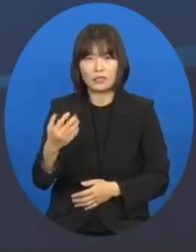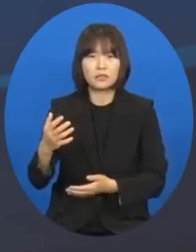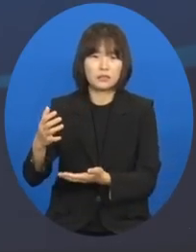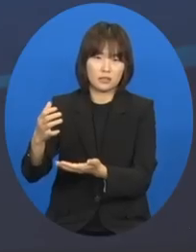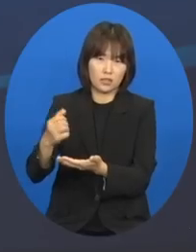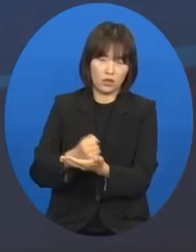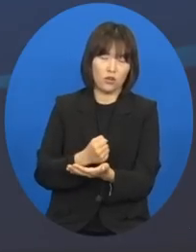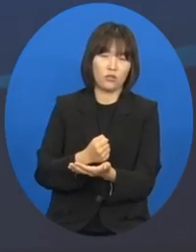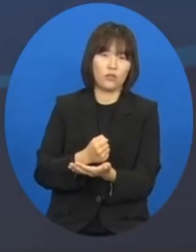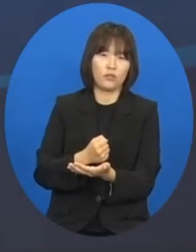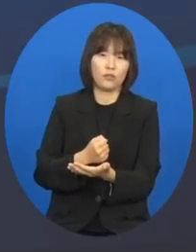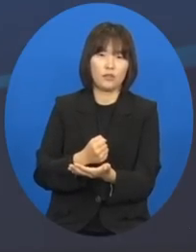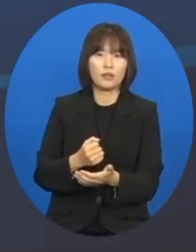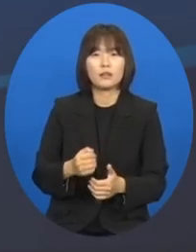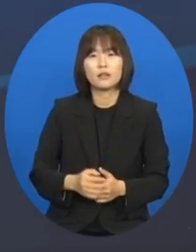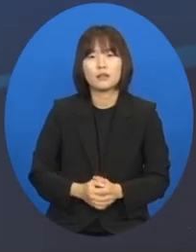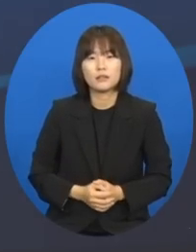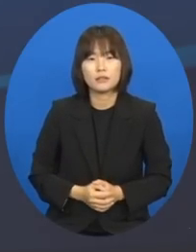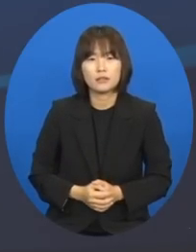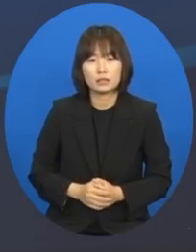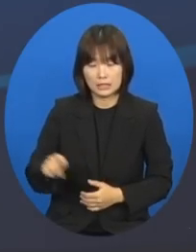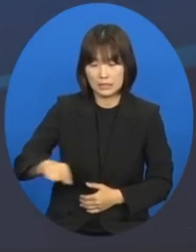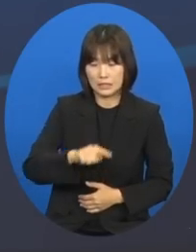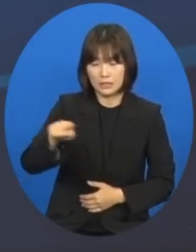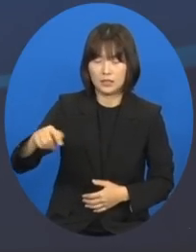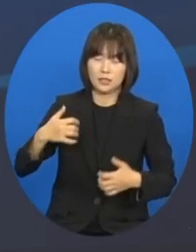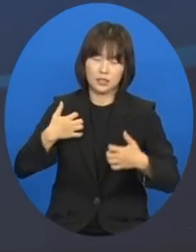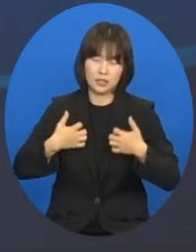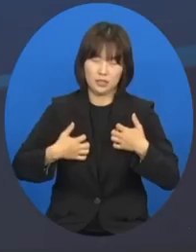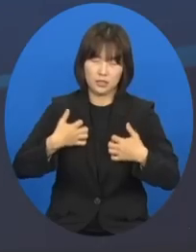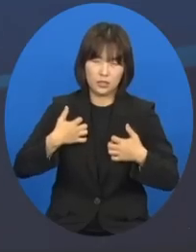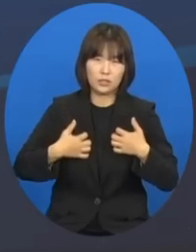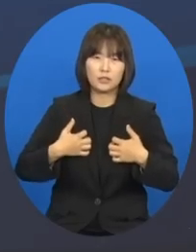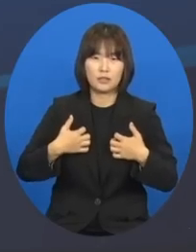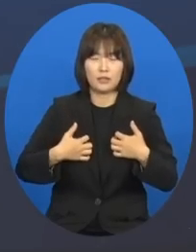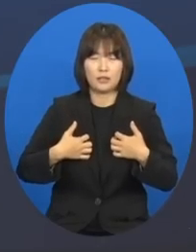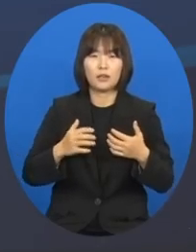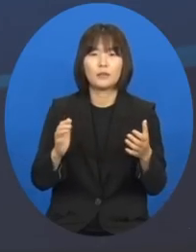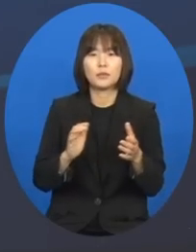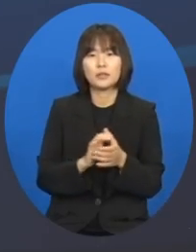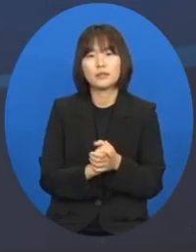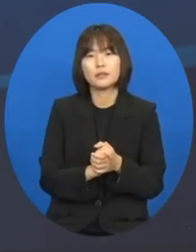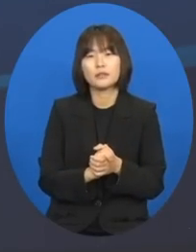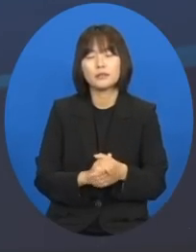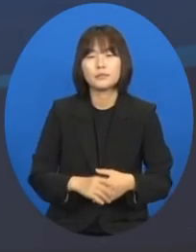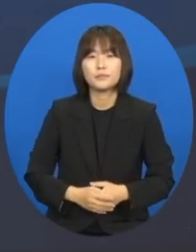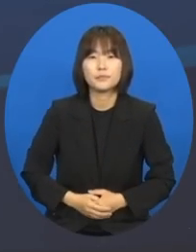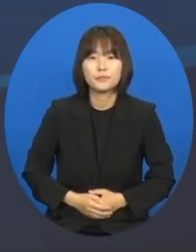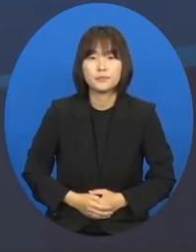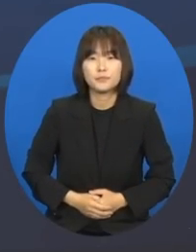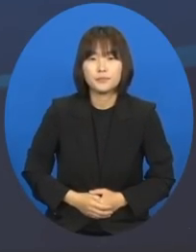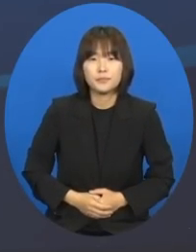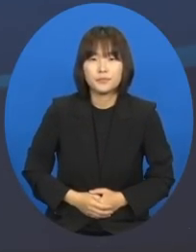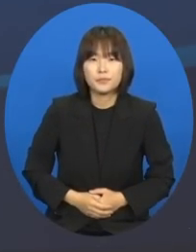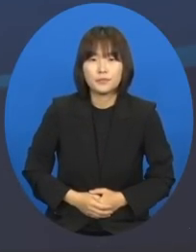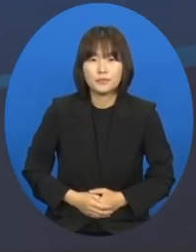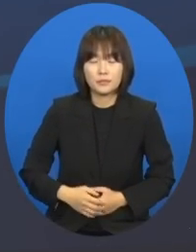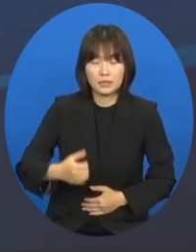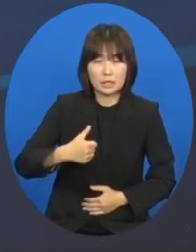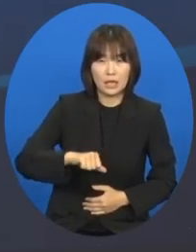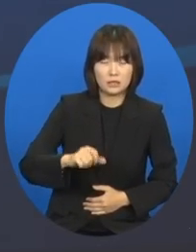다시 얻었노라 하니 그들이 즐거워하더라 아멘 아들이 동네 어기